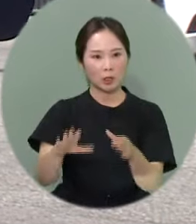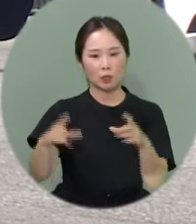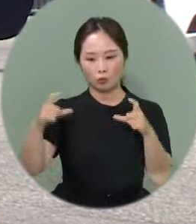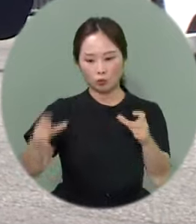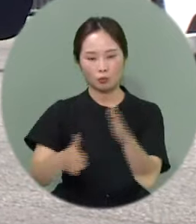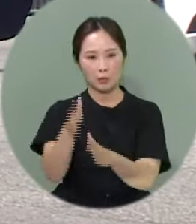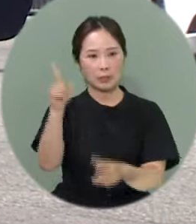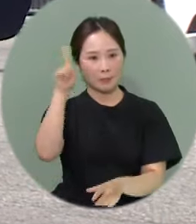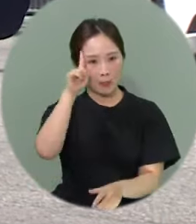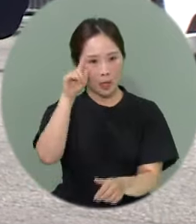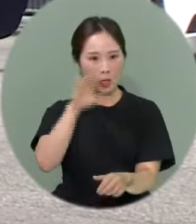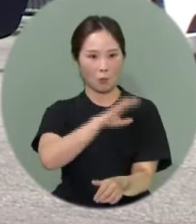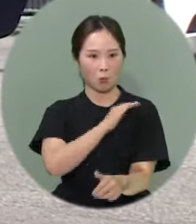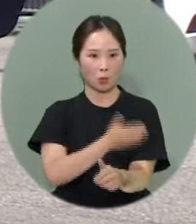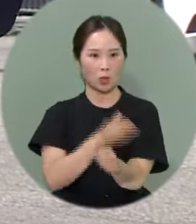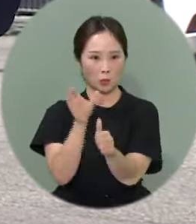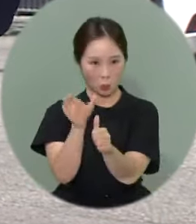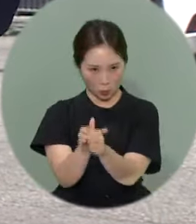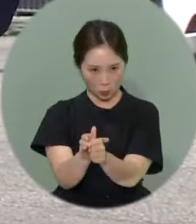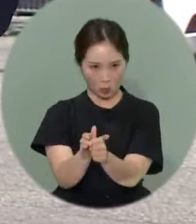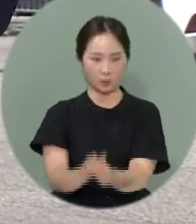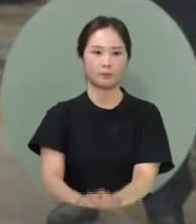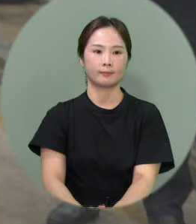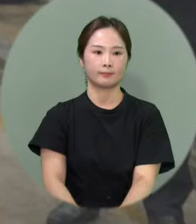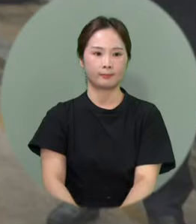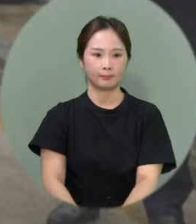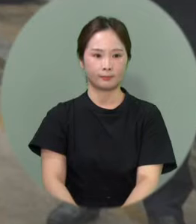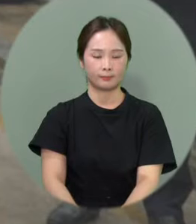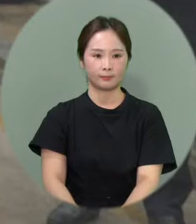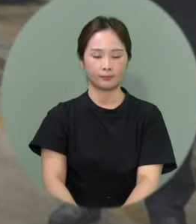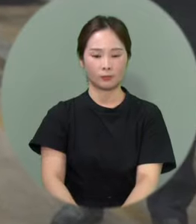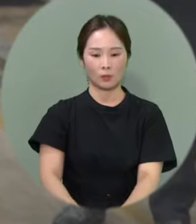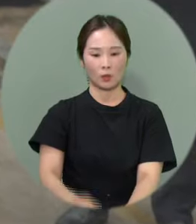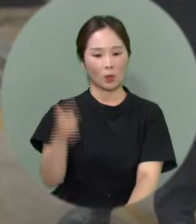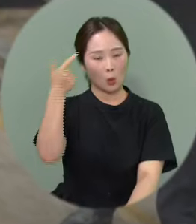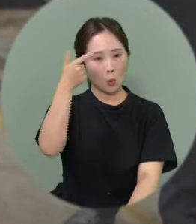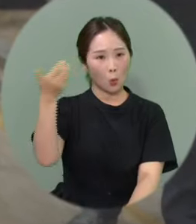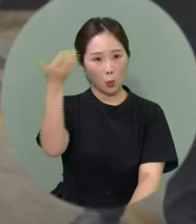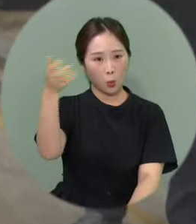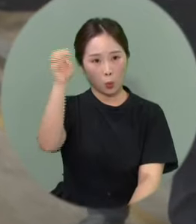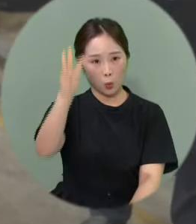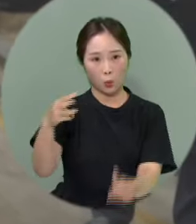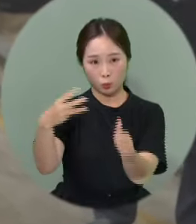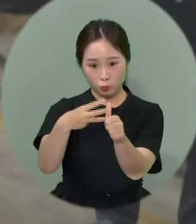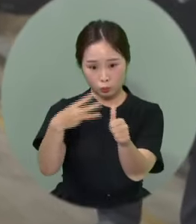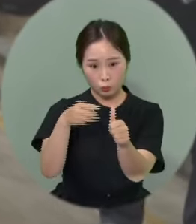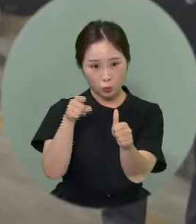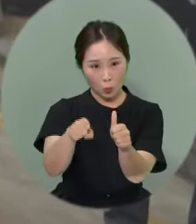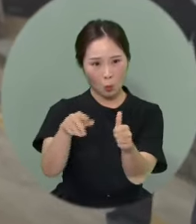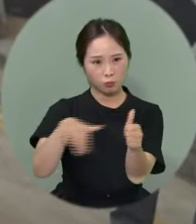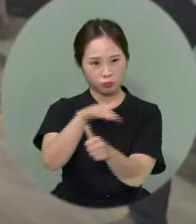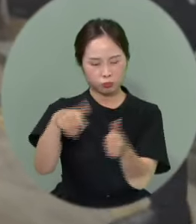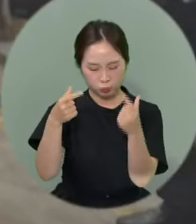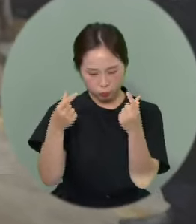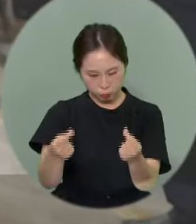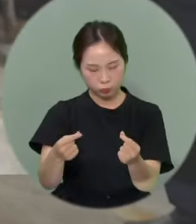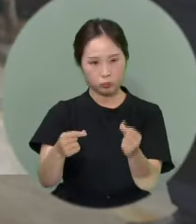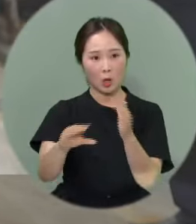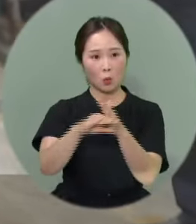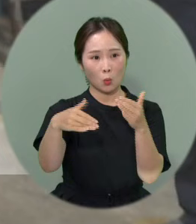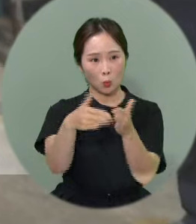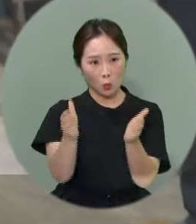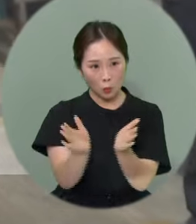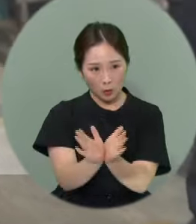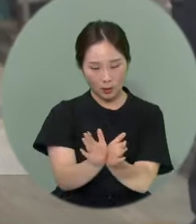곡성군수 재선거 본선진출자를 가립니다 영광군수 선거도 경입니다 민주당이 장세일 후보를